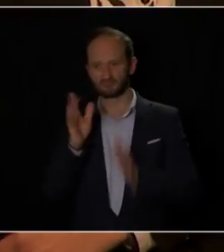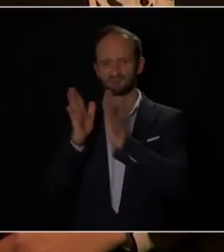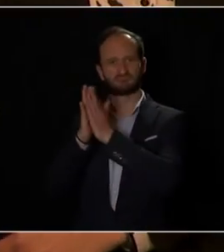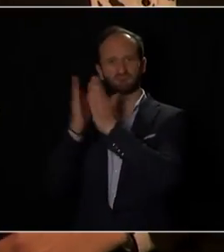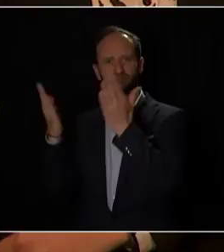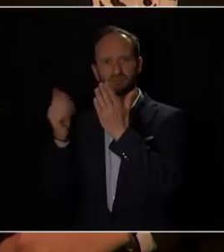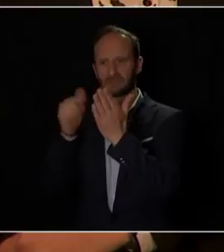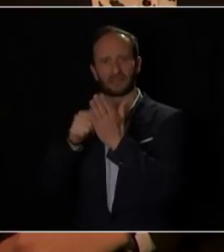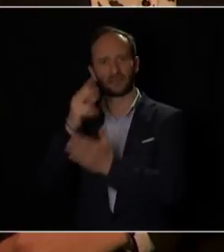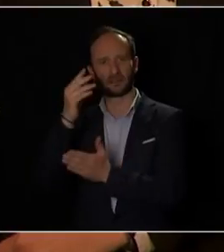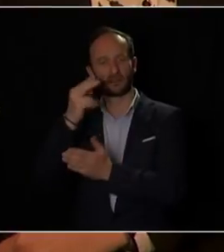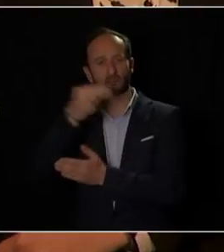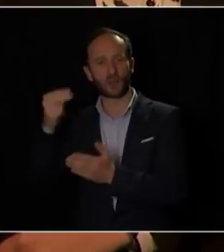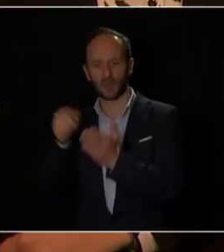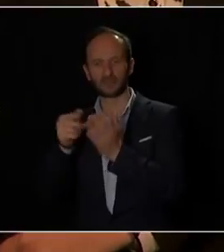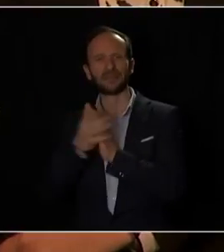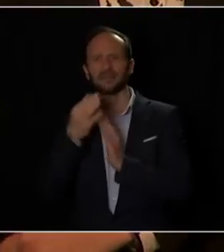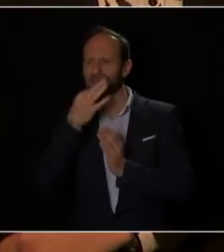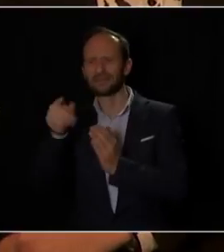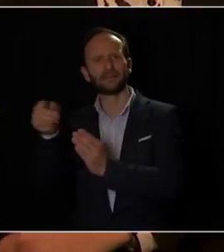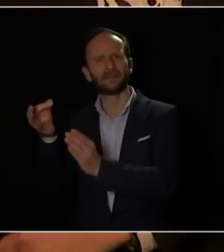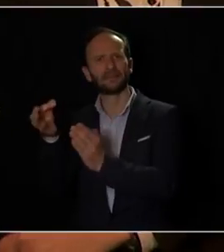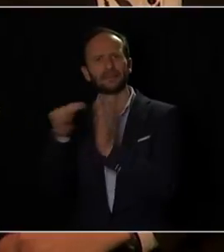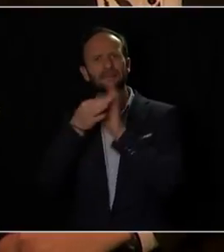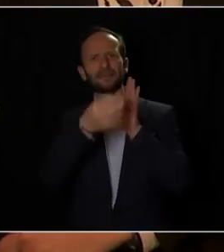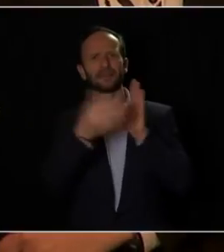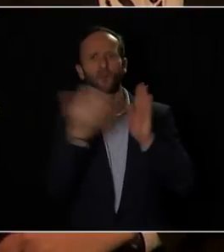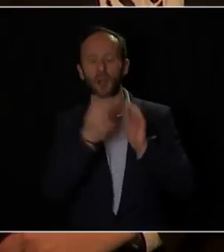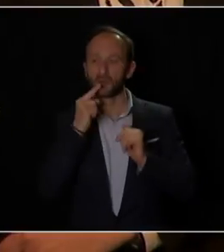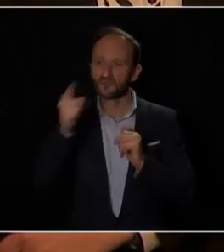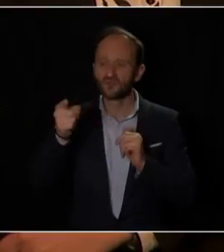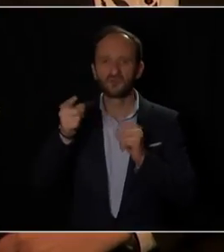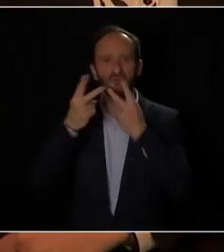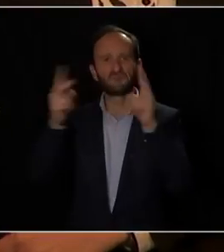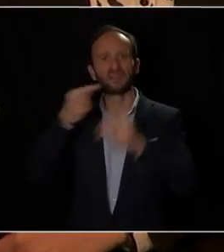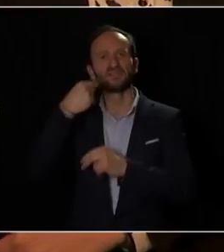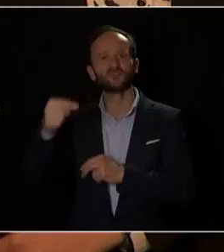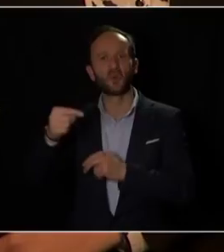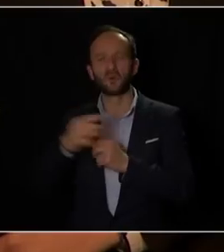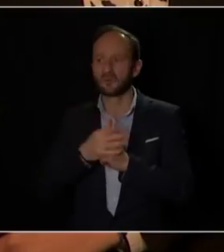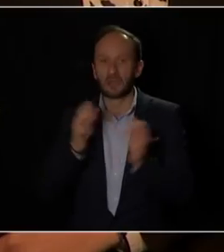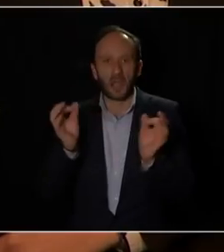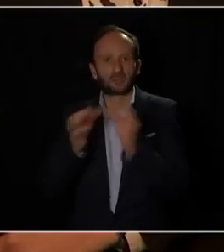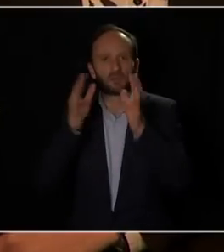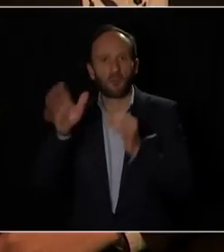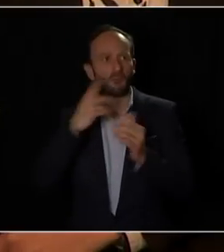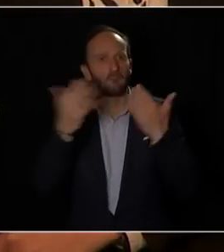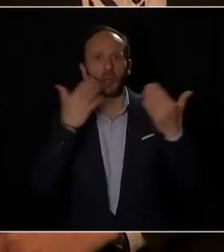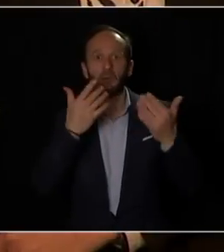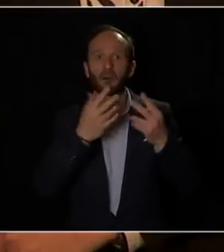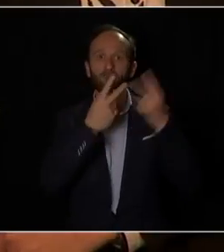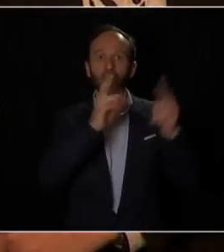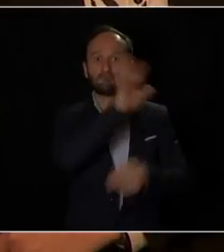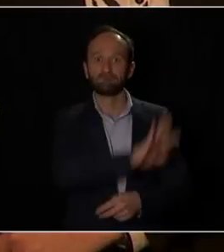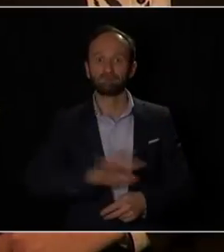national. La Cité des Ducs, je le cite, fait même preuve d'exception dans le paysage économique français. À l'heure, je